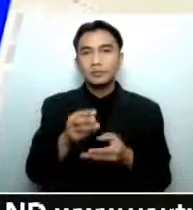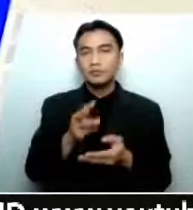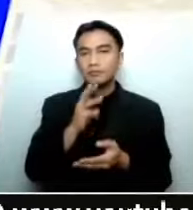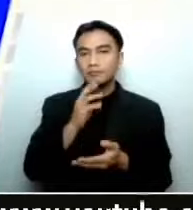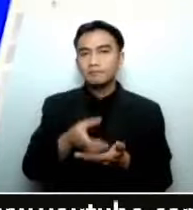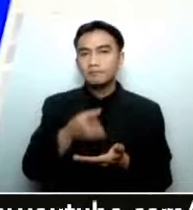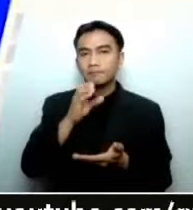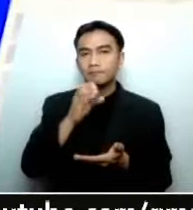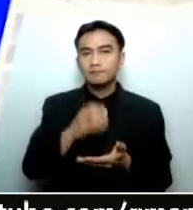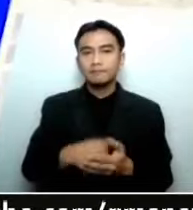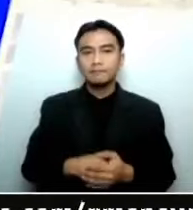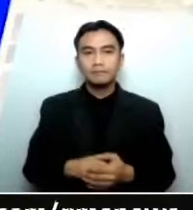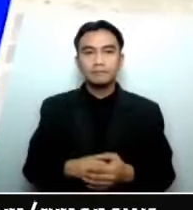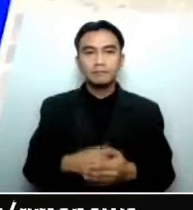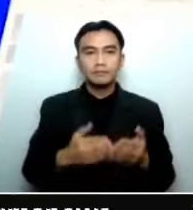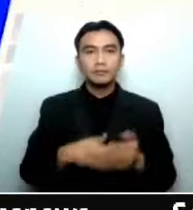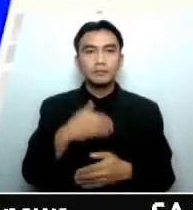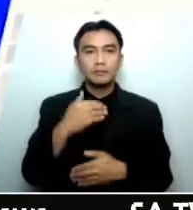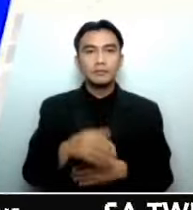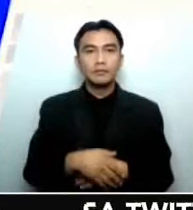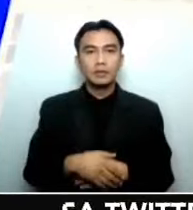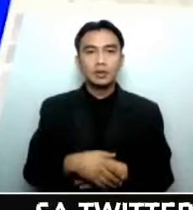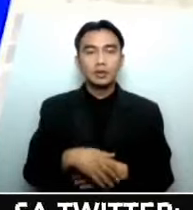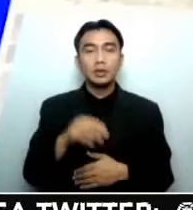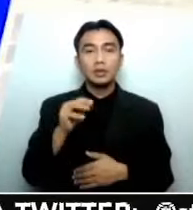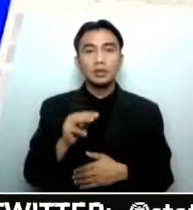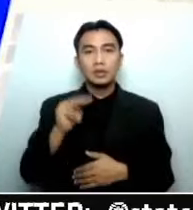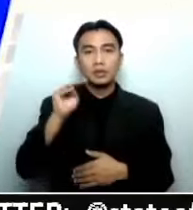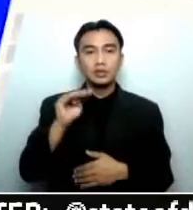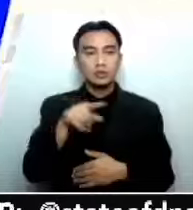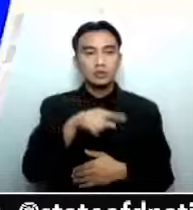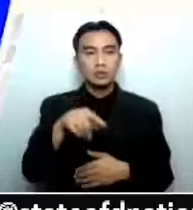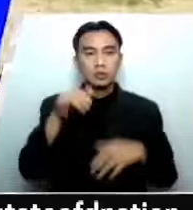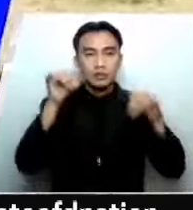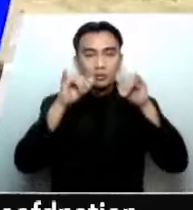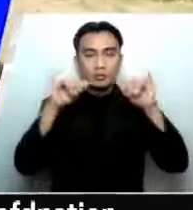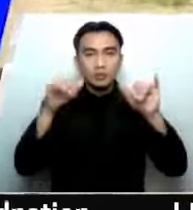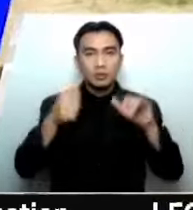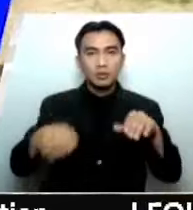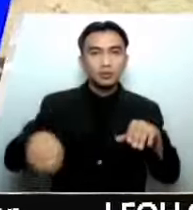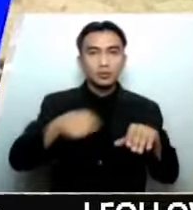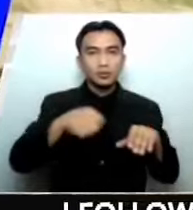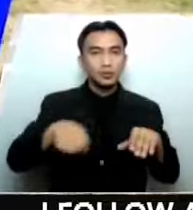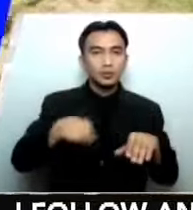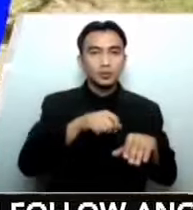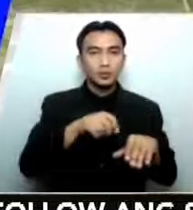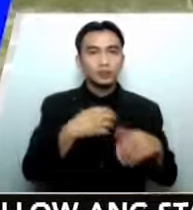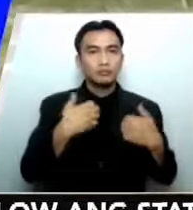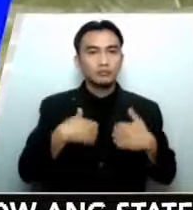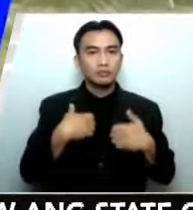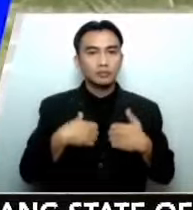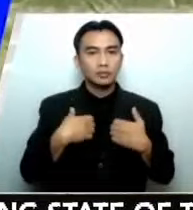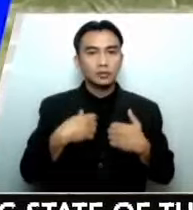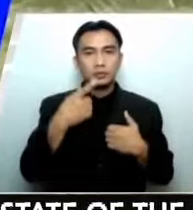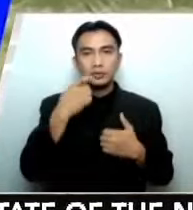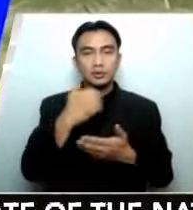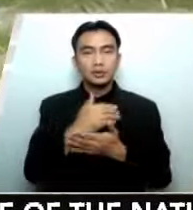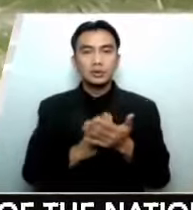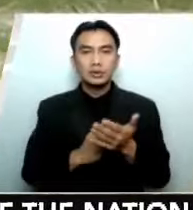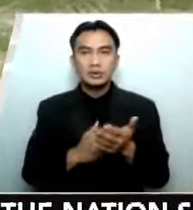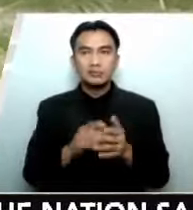Sa Lawag City, Ilocos Norte naman, pinaliliguan ng mga alagang baka para maibsan ng init. Nangihina na kasi ang ilan, ang iba kinatay